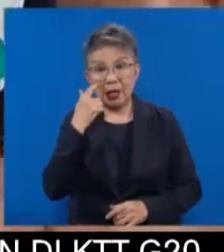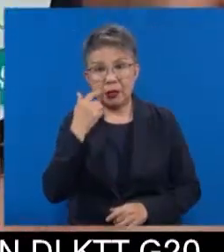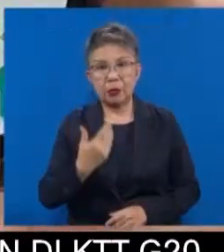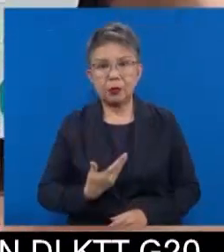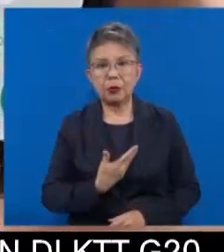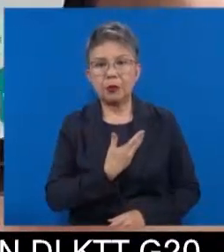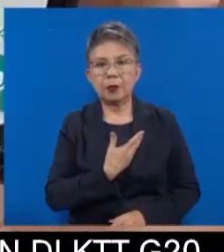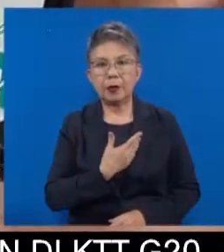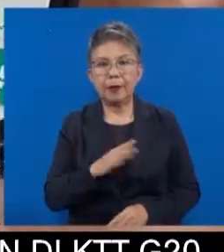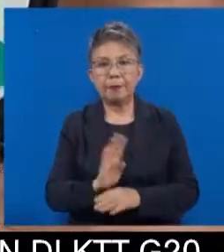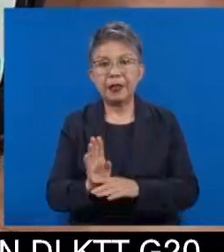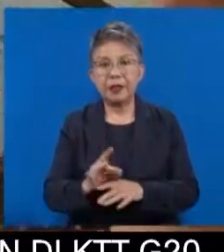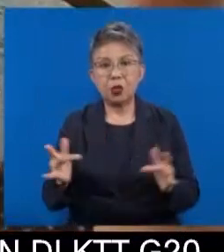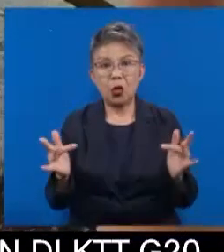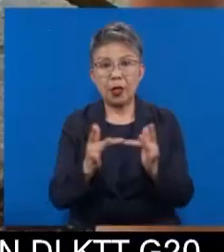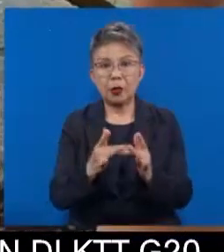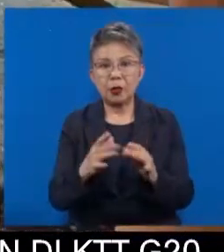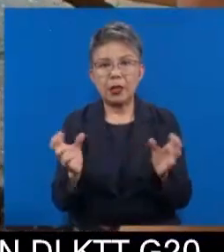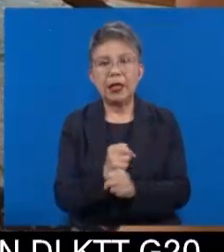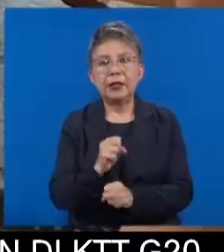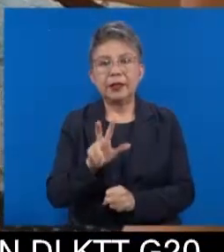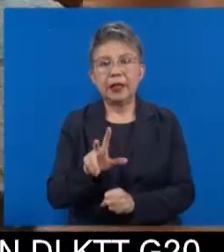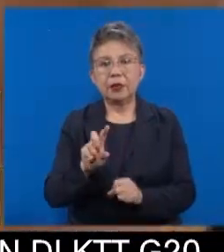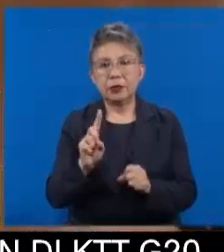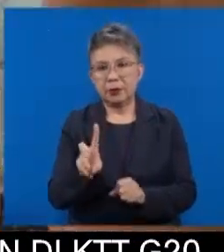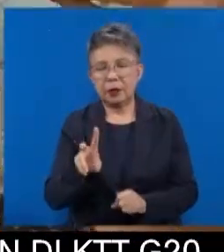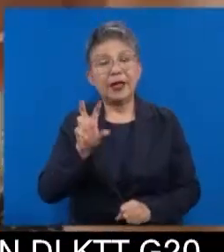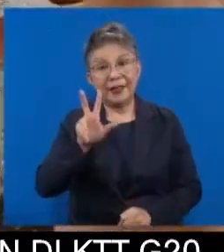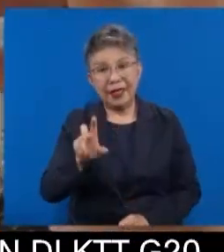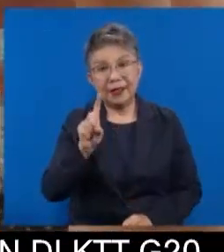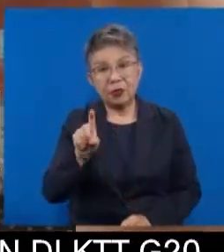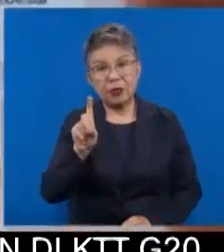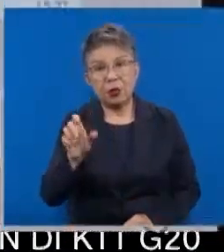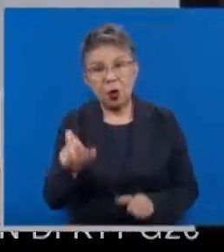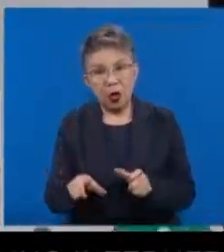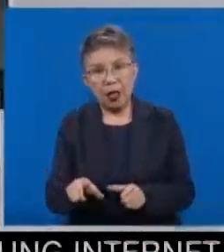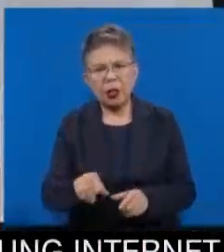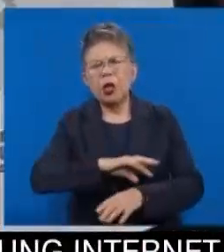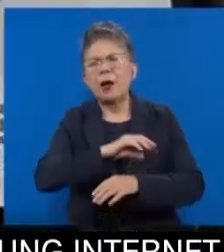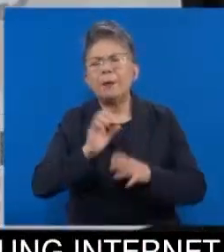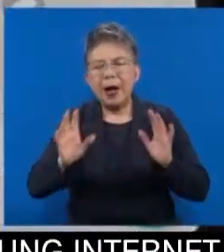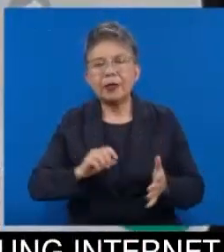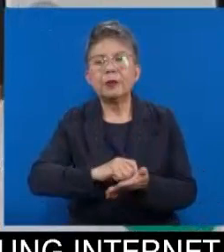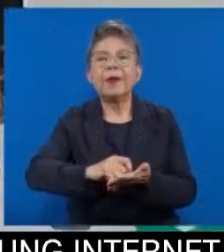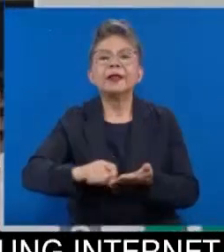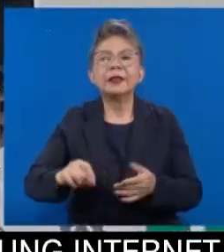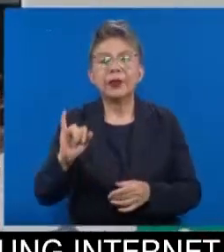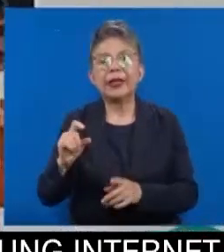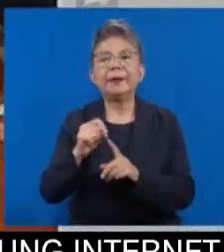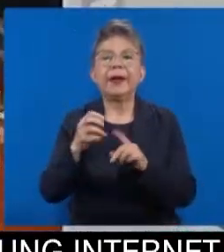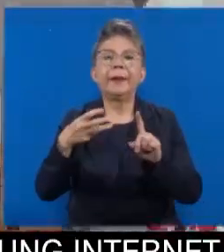korban penipuan bisnis online tersebut mencapai 311 orang, di mana sebagian besar merupakan mahasiswa IPB.